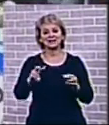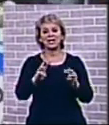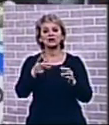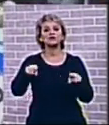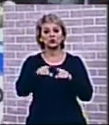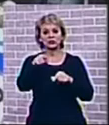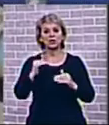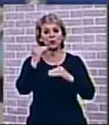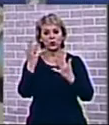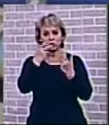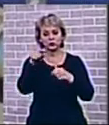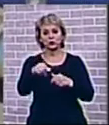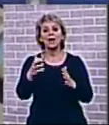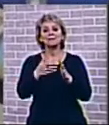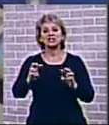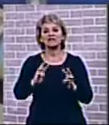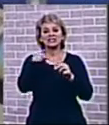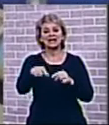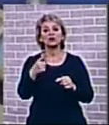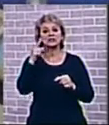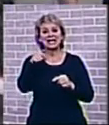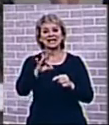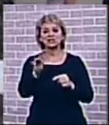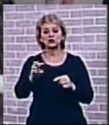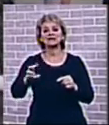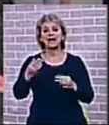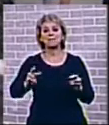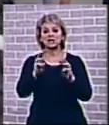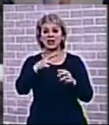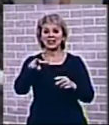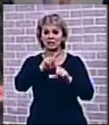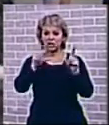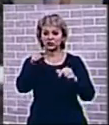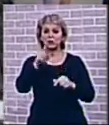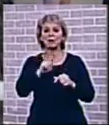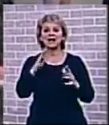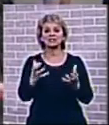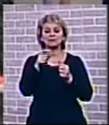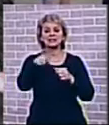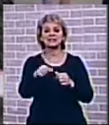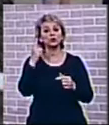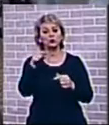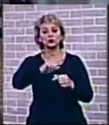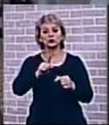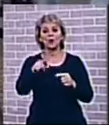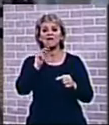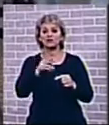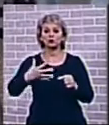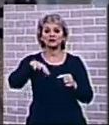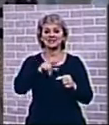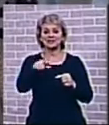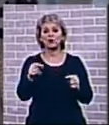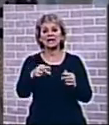Горело все-таки поздней ночью. Причины возгорания выясняет ростовская пожарная лаборатория. Пока спасатели предполагают, что виной